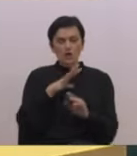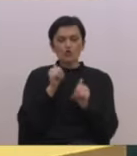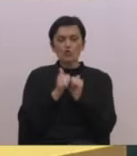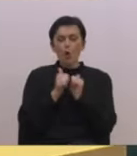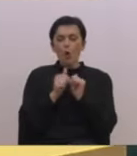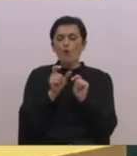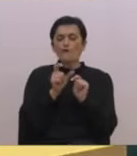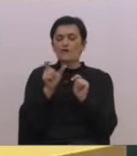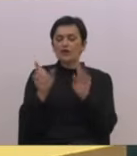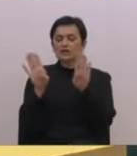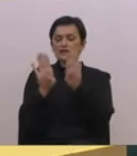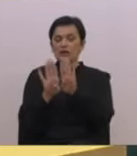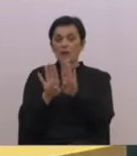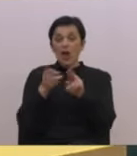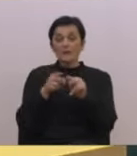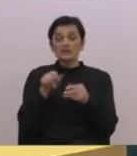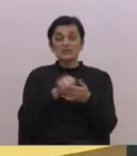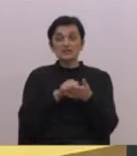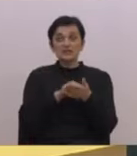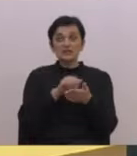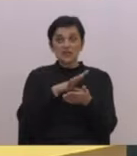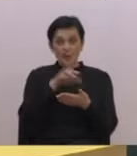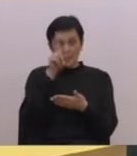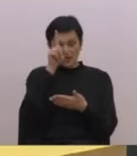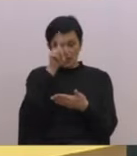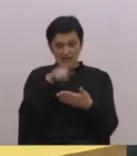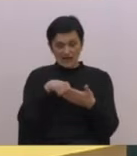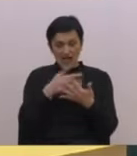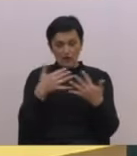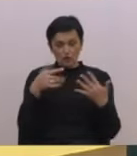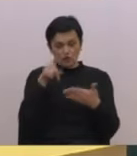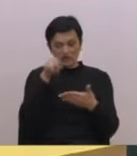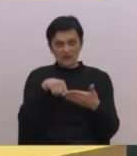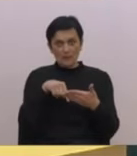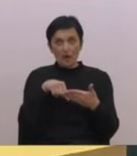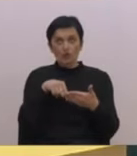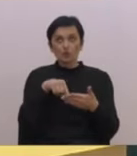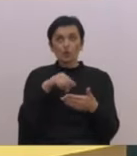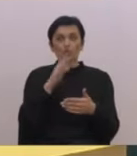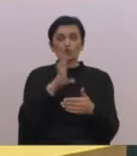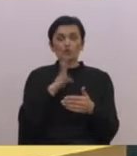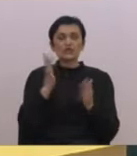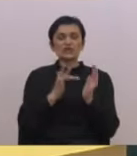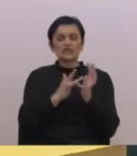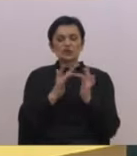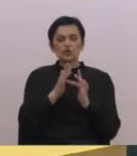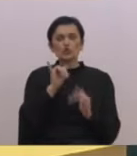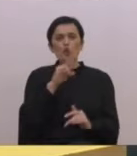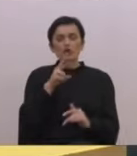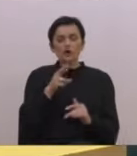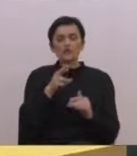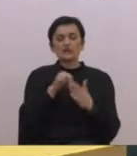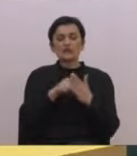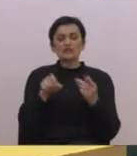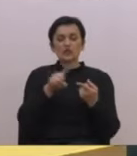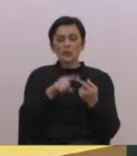ამის საფუძველი იყო რელიგიური წმენა, რომელიც იყო იუდაველურ ქრისტიანულ საფუძველზე,